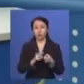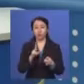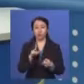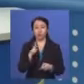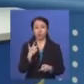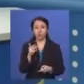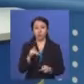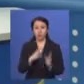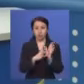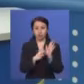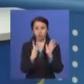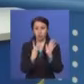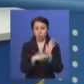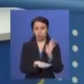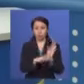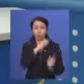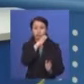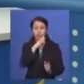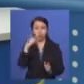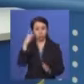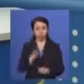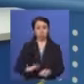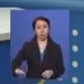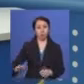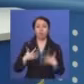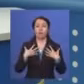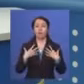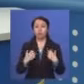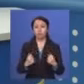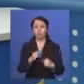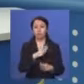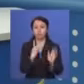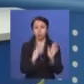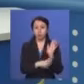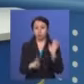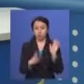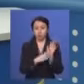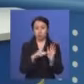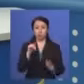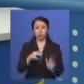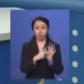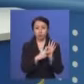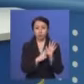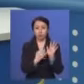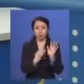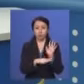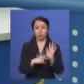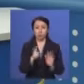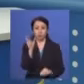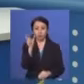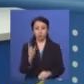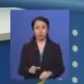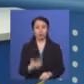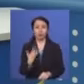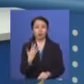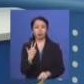числе 3990 в Североказахстанской области. Выздоровели 99 893